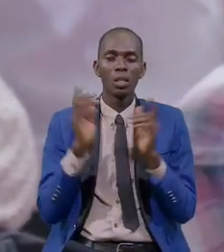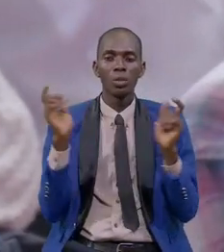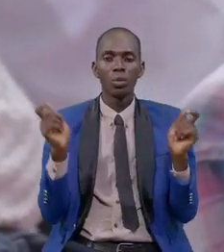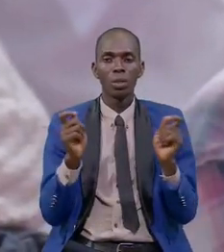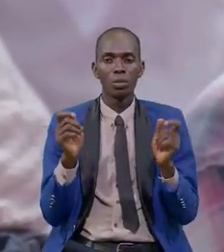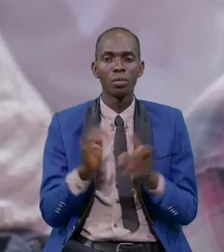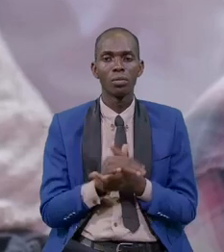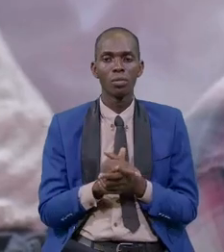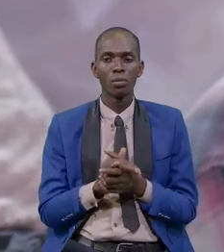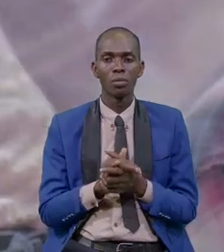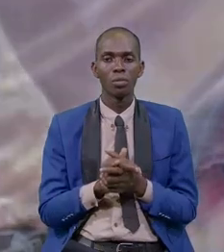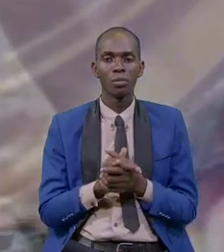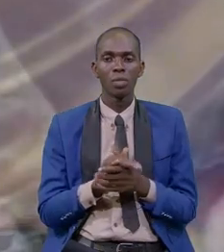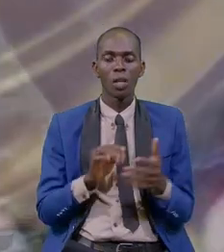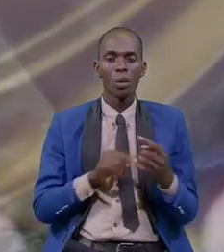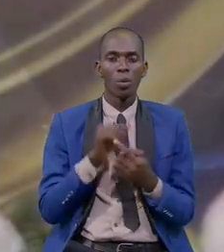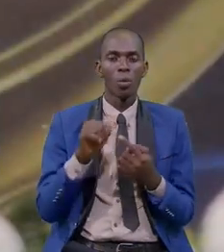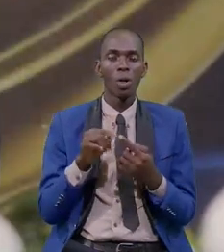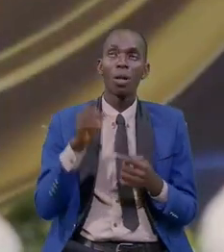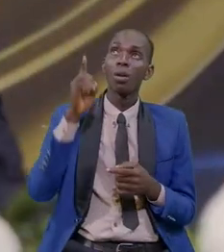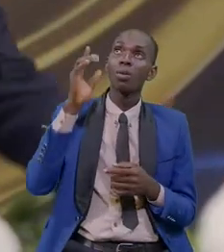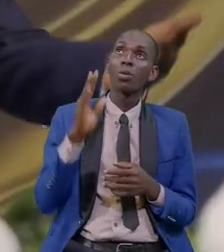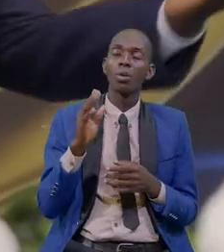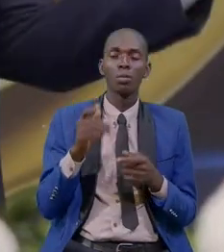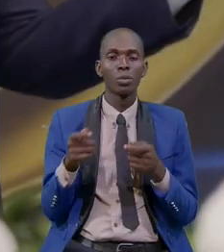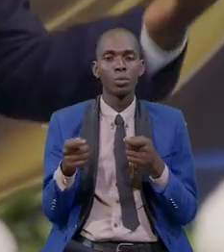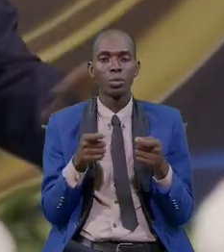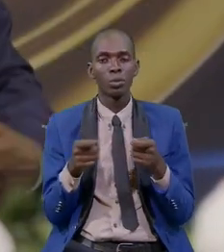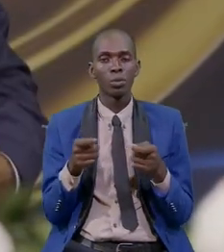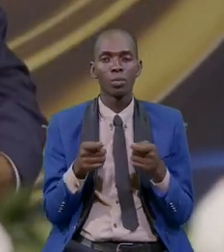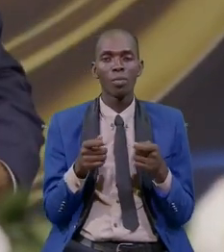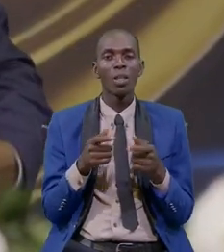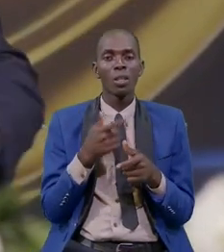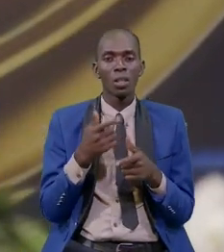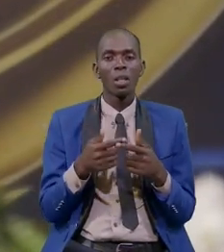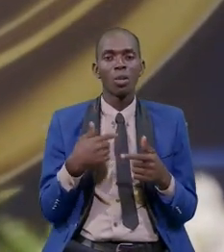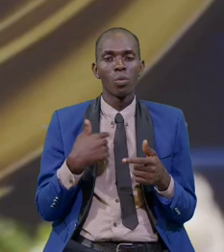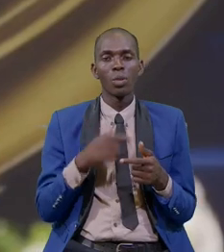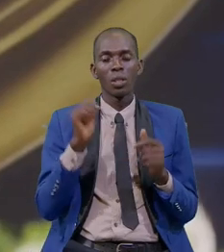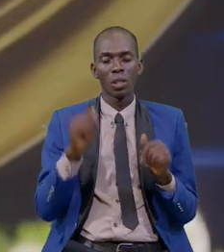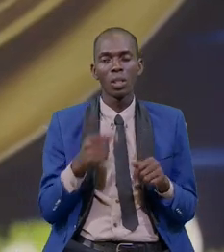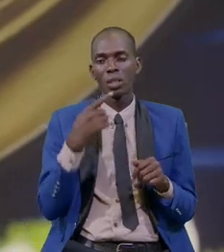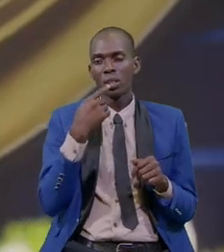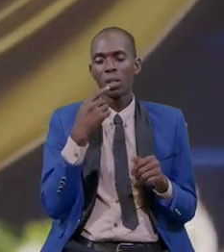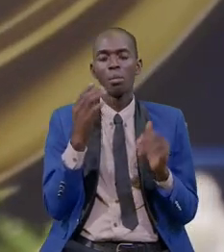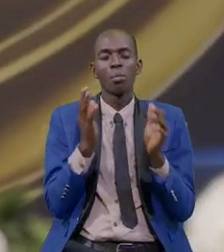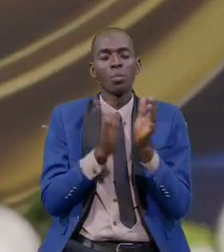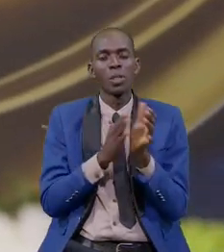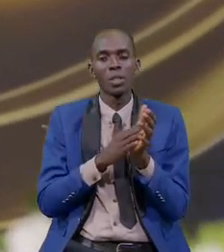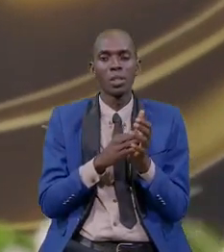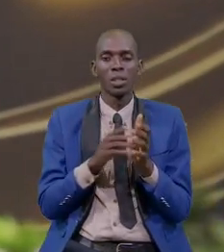alléluia. Lorsque Dieu règne, nous pouvons dire, oh, gloire à Dieu, nous pouvons le